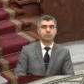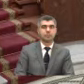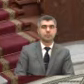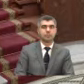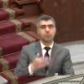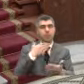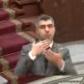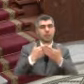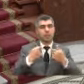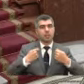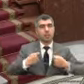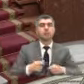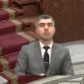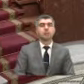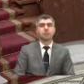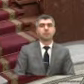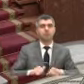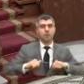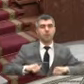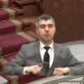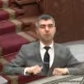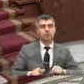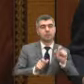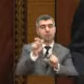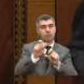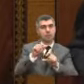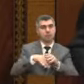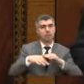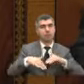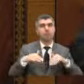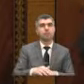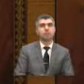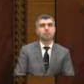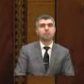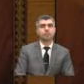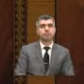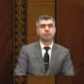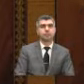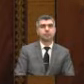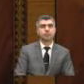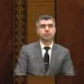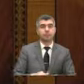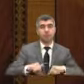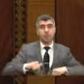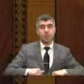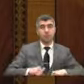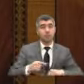سيد الرئيس، سيد الوزير، سيدات السادة النواب المحترمين. السيد الوزير استمع التعقيب